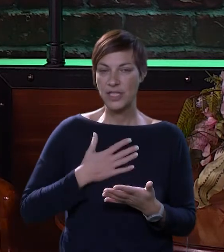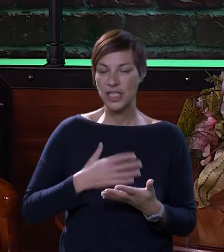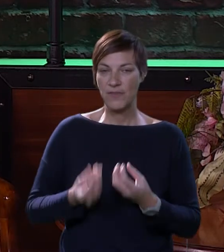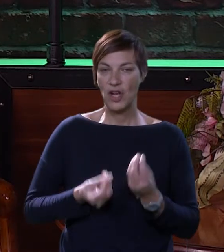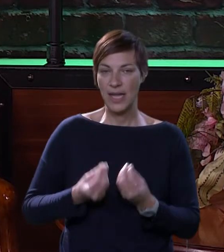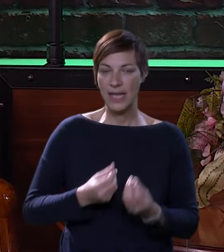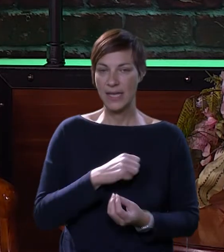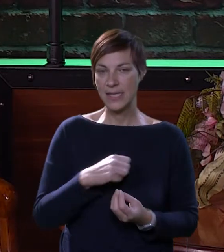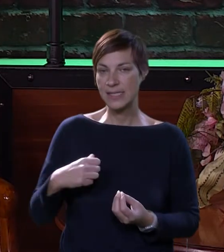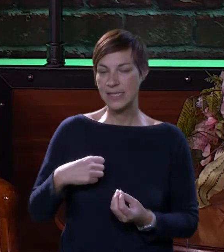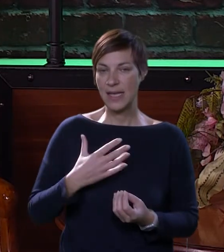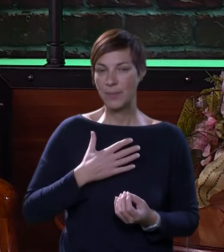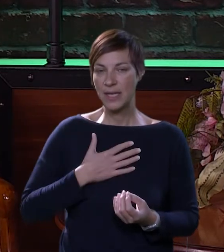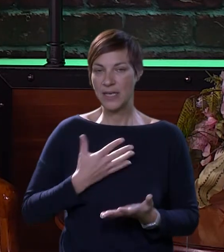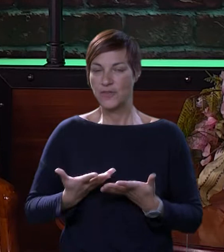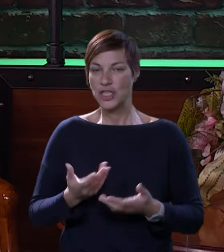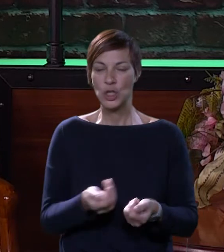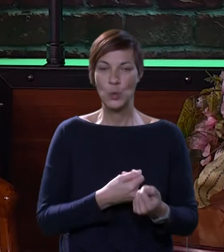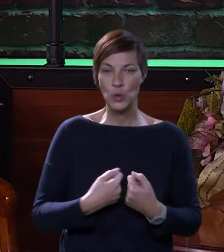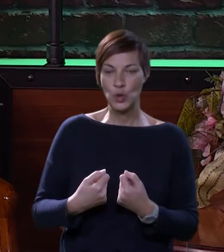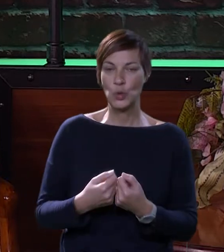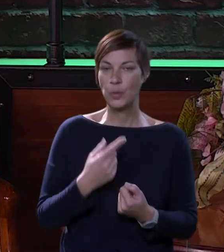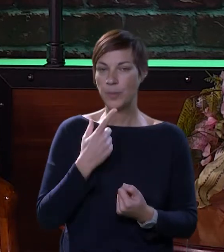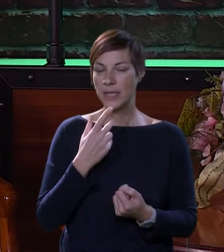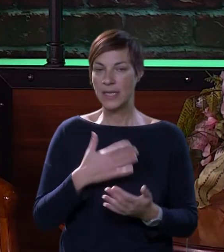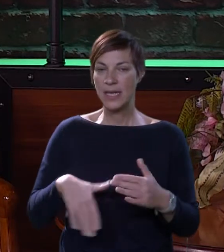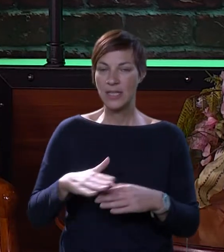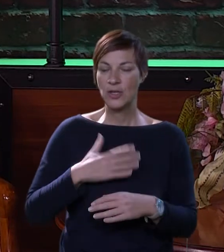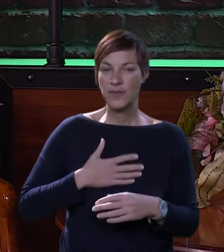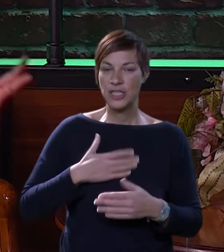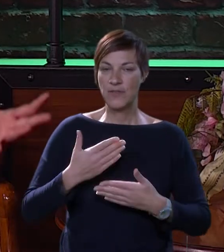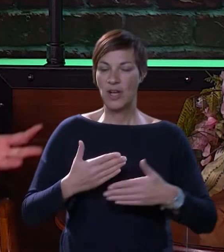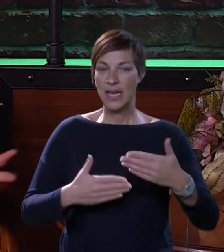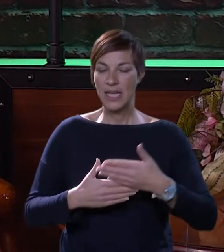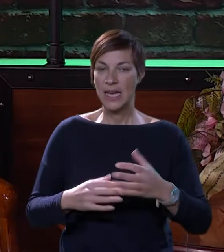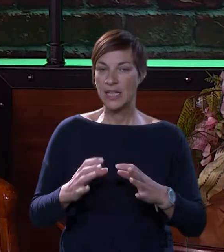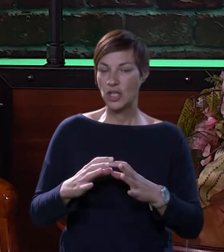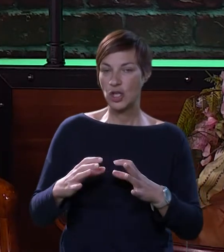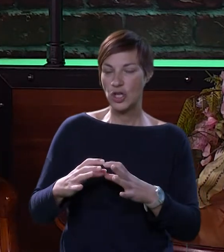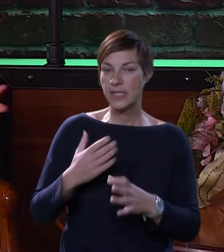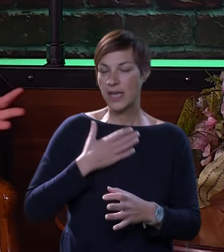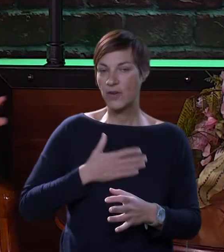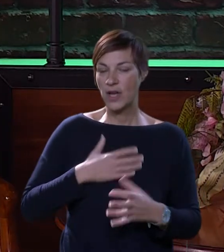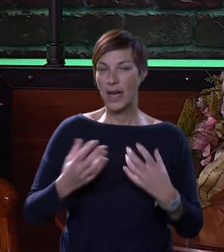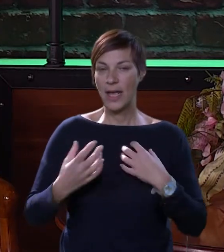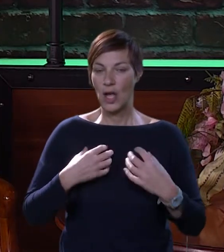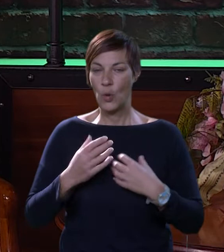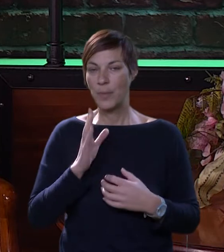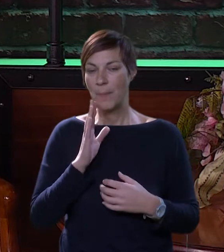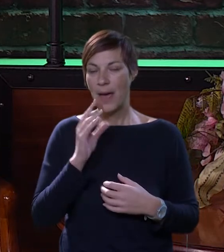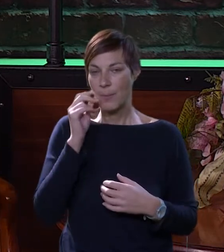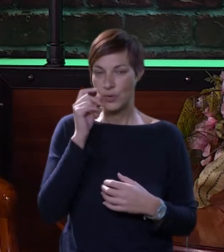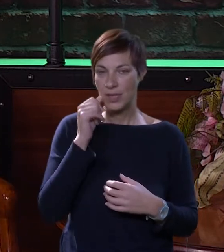preferiraju igrati sami, netko će se više igrati u skupini, netko više voli graditi od kocaka svašta, netko više voli glumiti